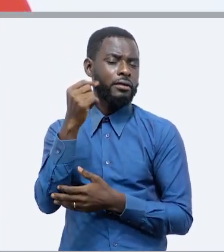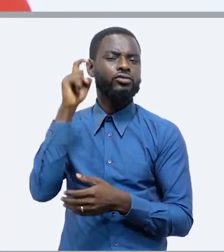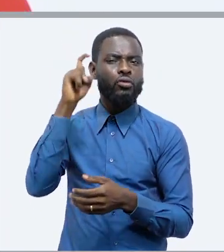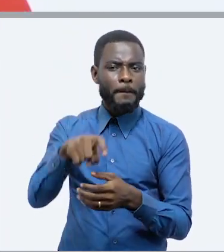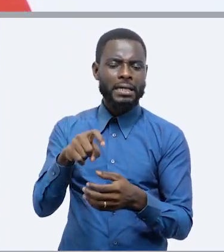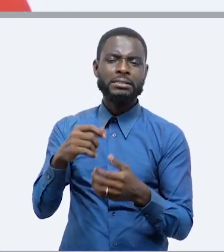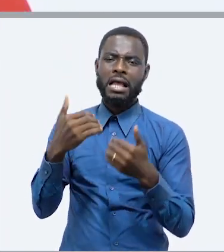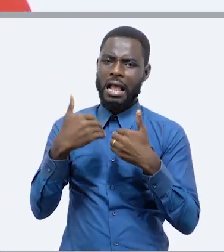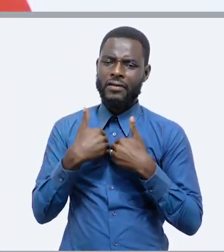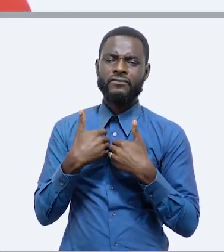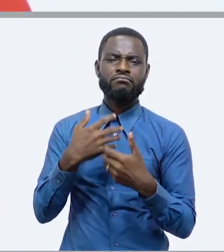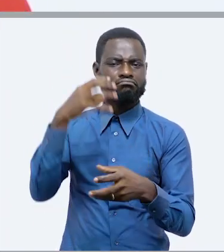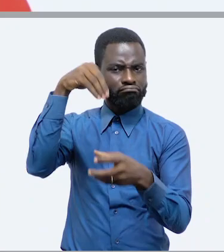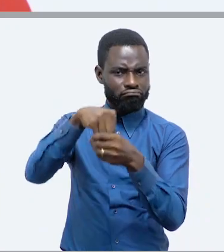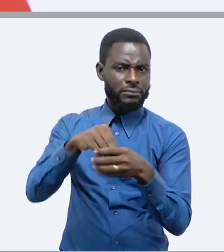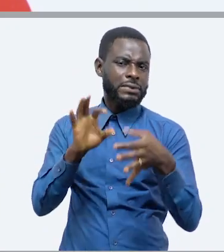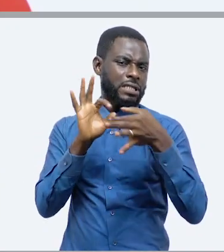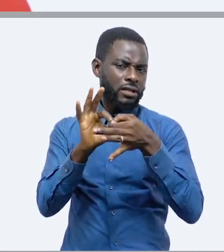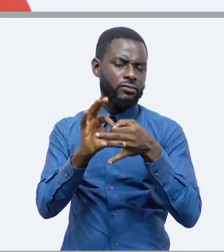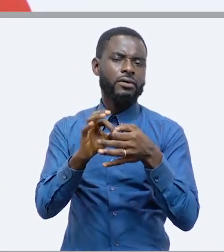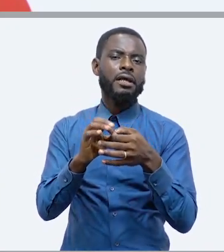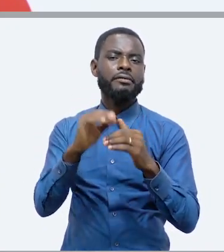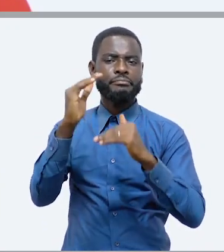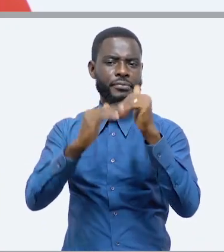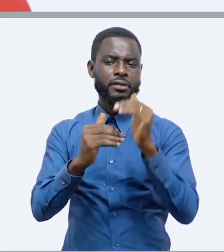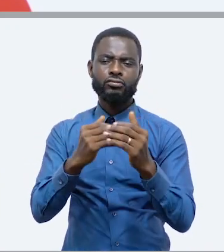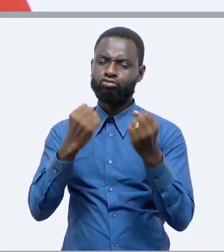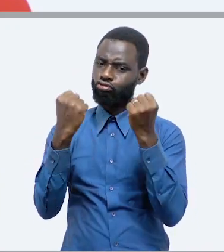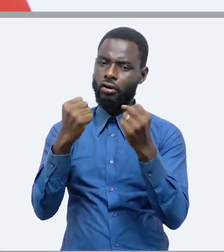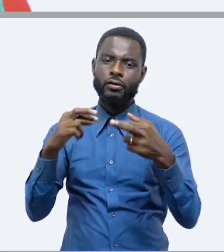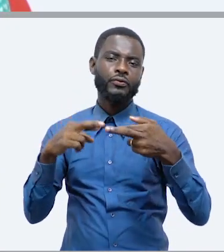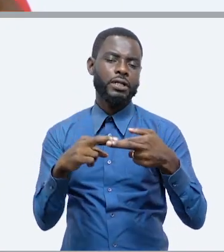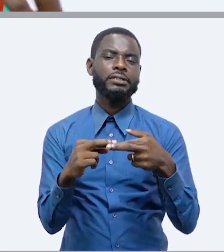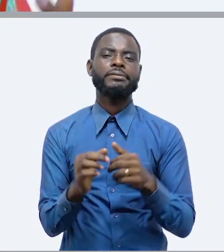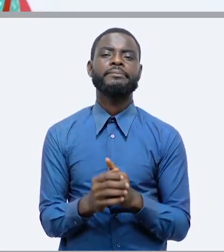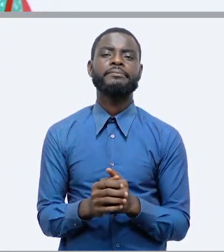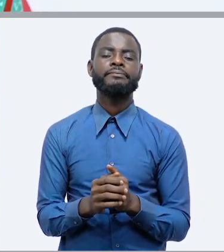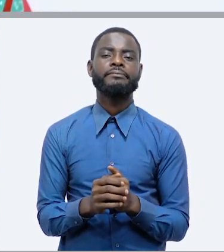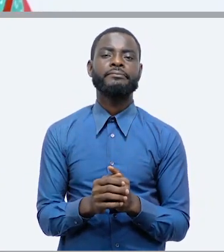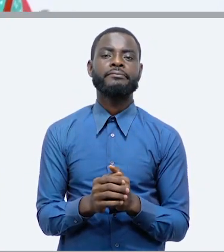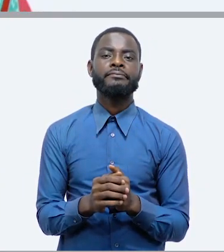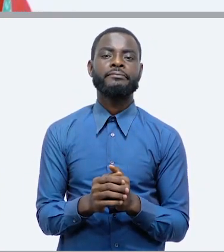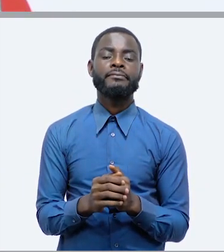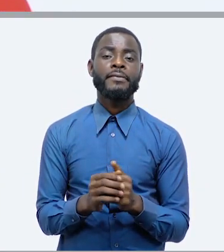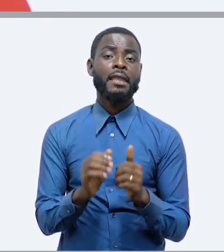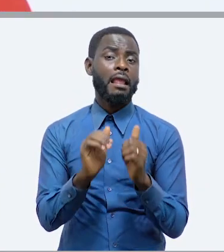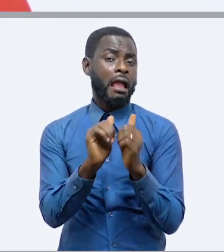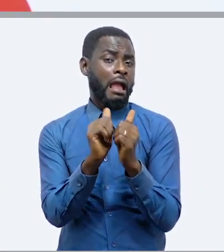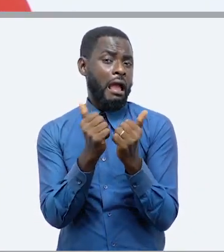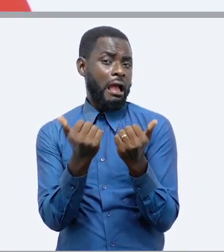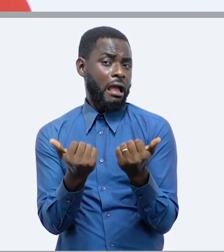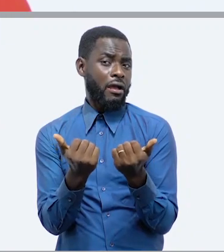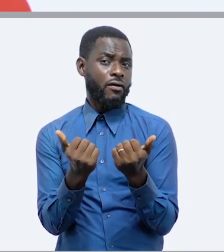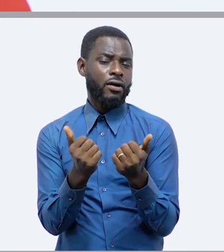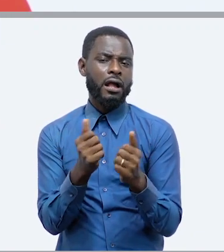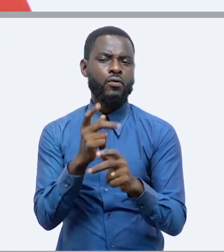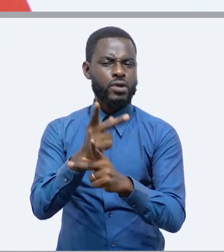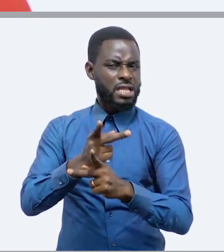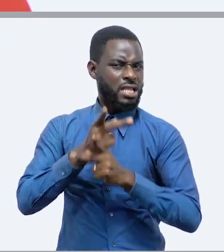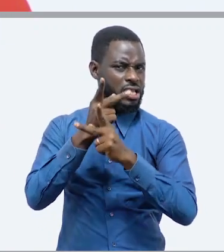Keme chami, ni ameke, Susan, mi aya fe ene, lo ene, menu susu oyehi.